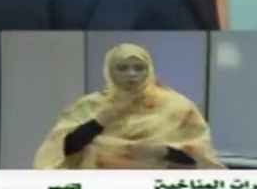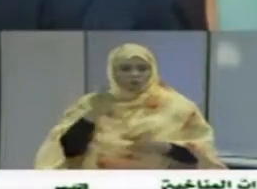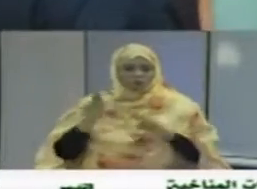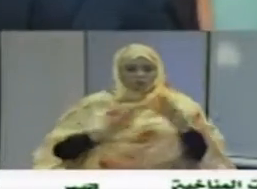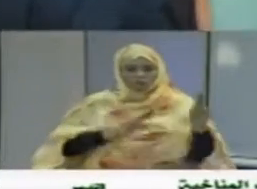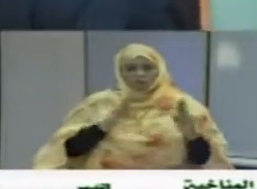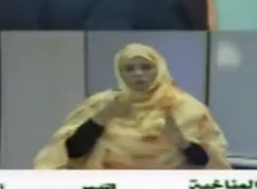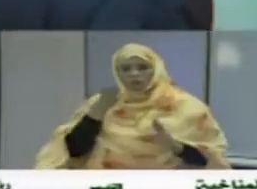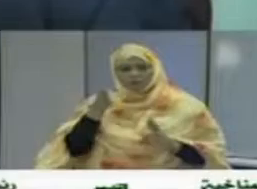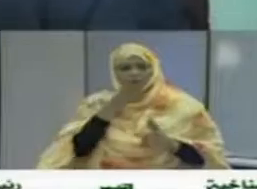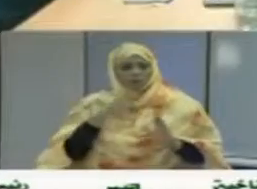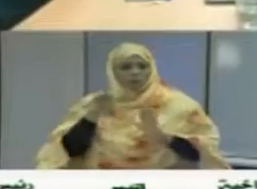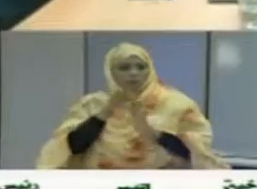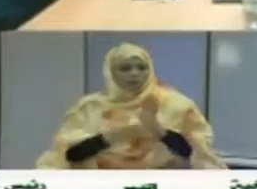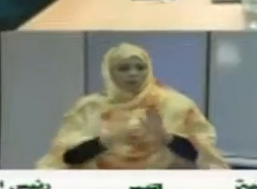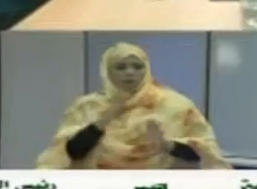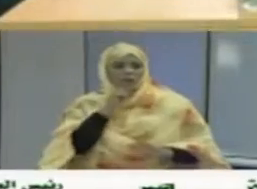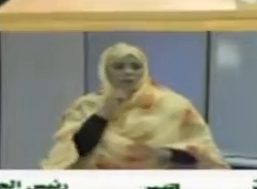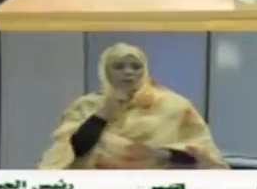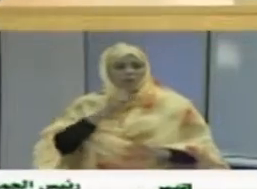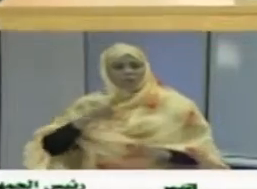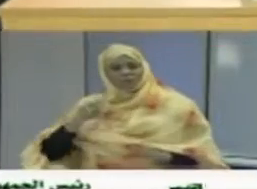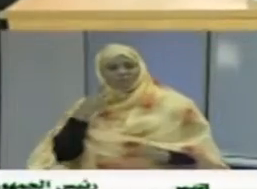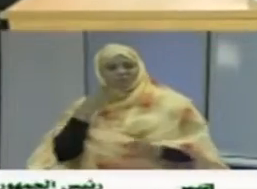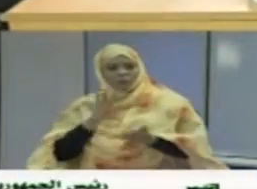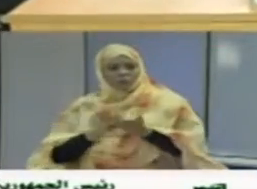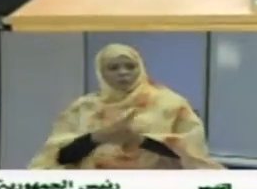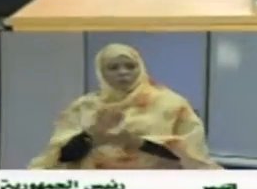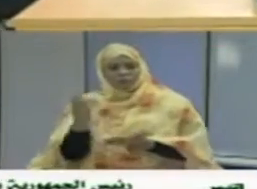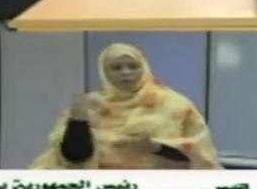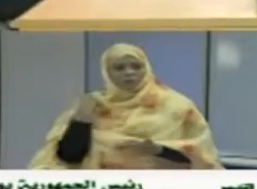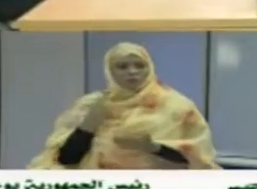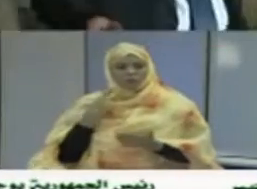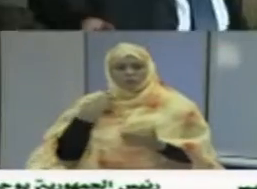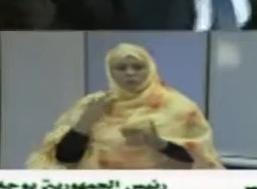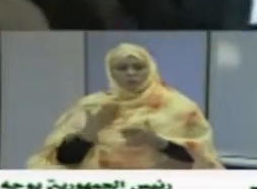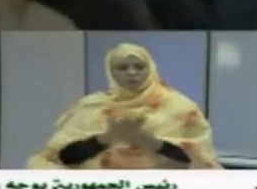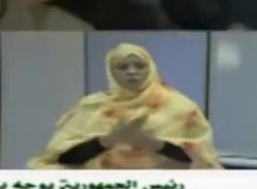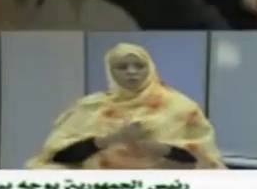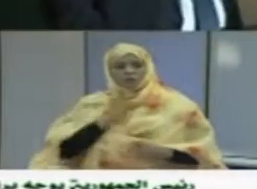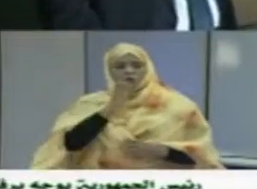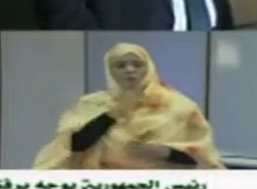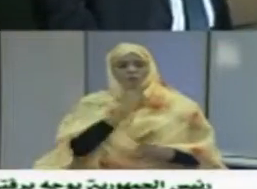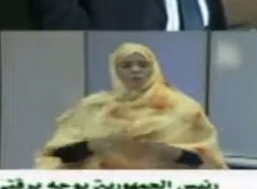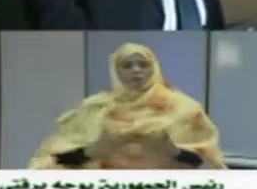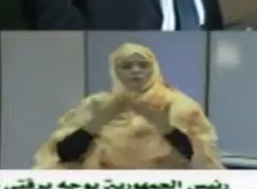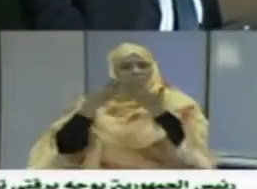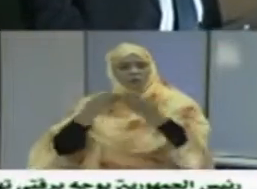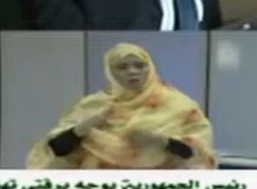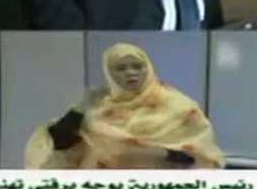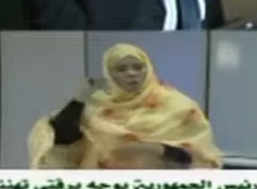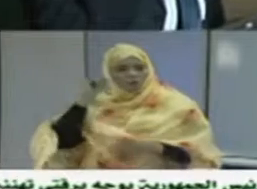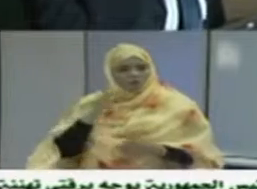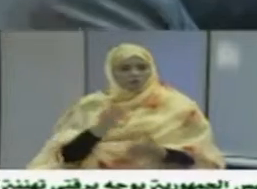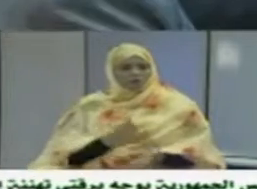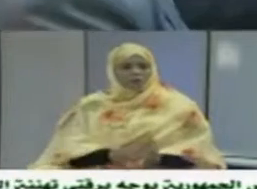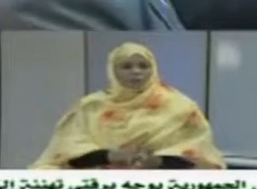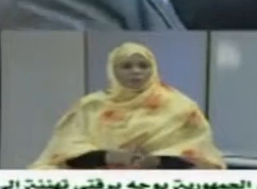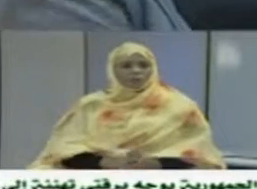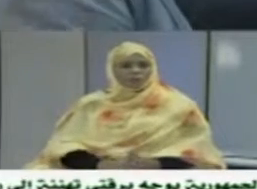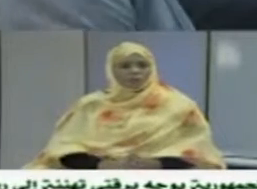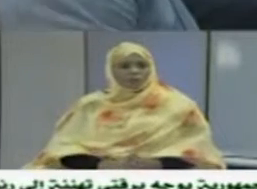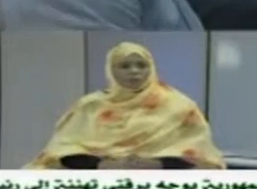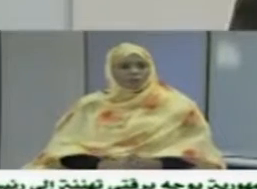محطة عن النواقص التي تعترضهم بغية البحث لها عن حلول مناسبة.